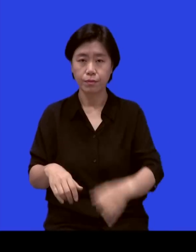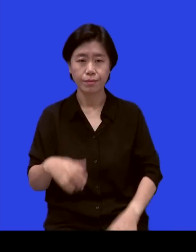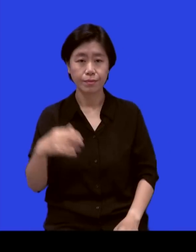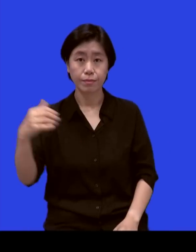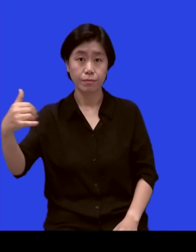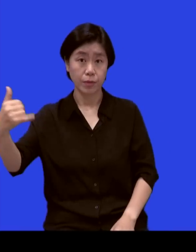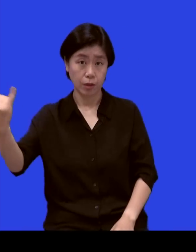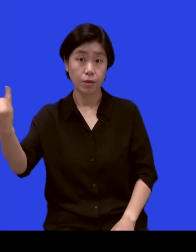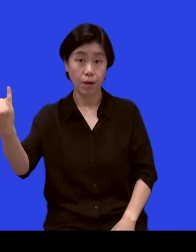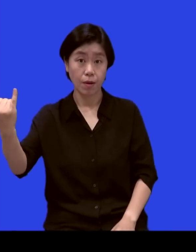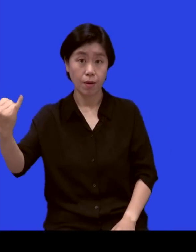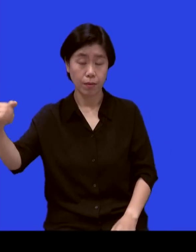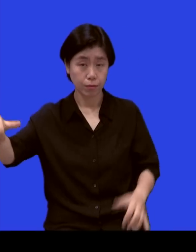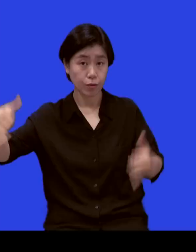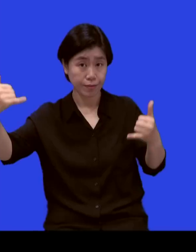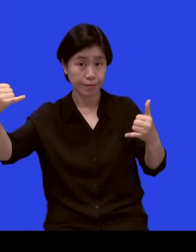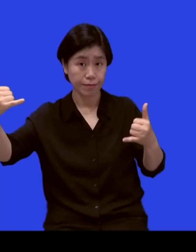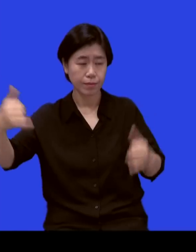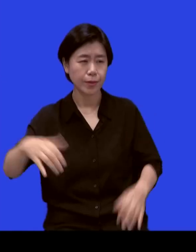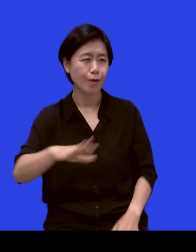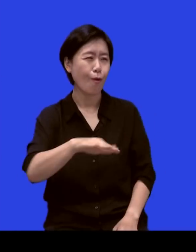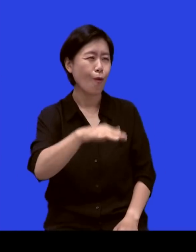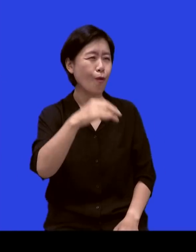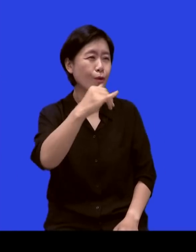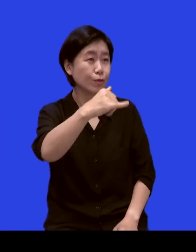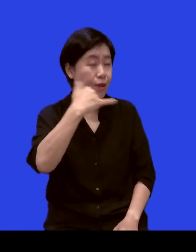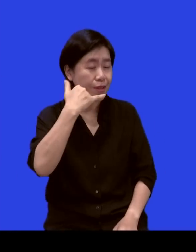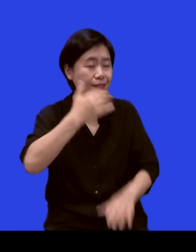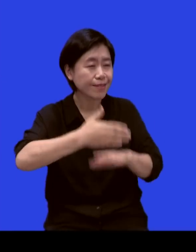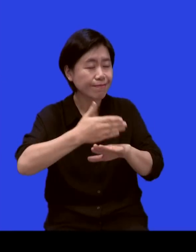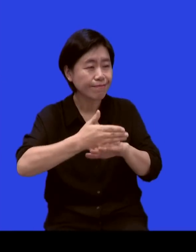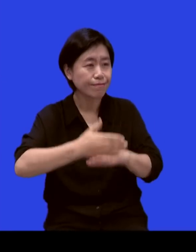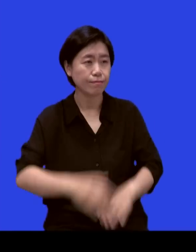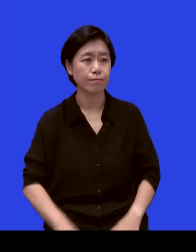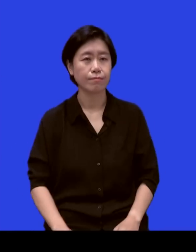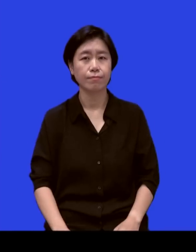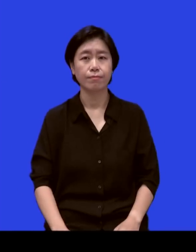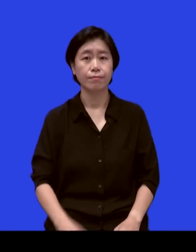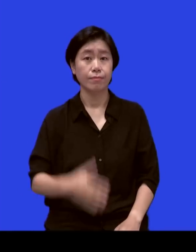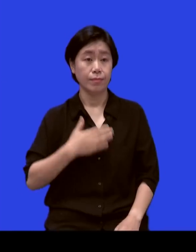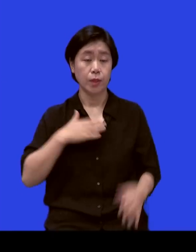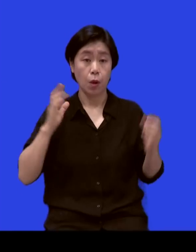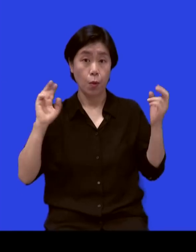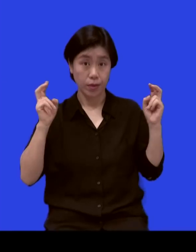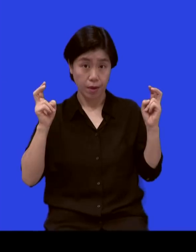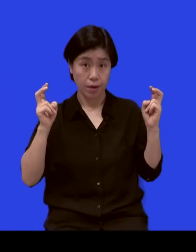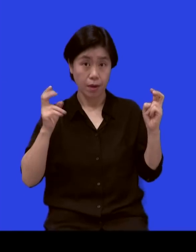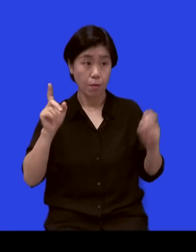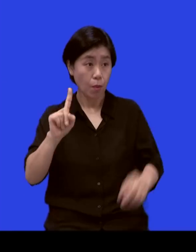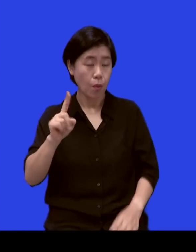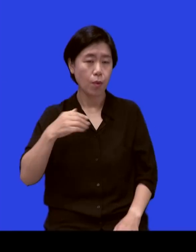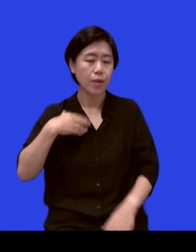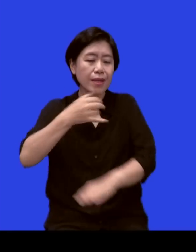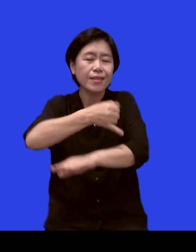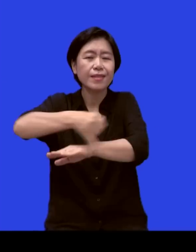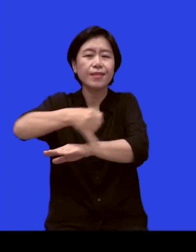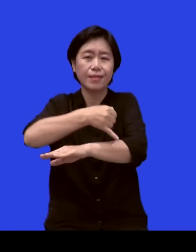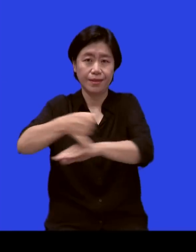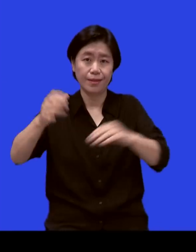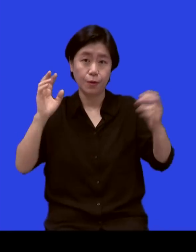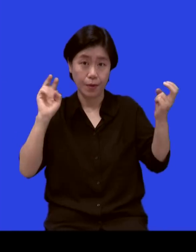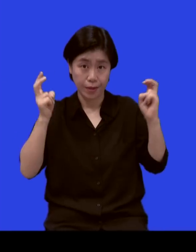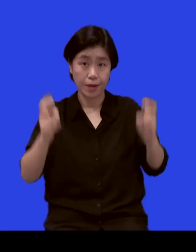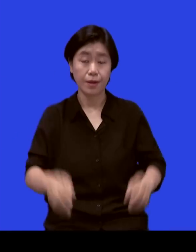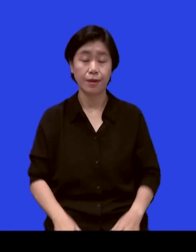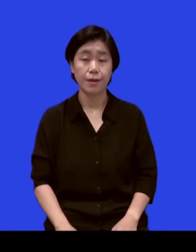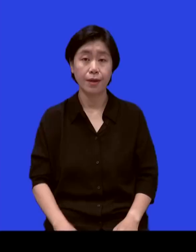하면서 어떤 여자 자매님이 네. 자기 회사에서 그 웹딜을 하고 있는데 예. 그